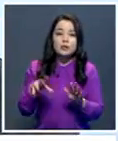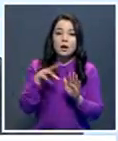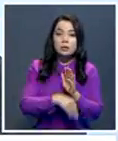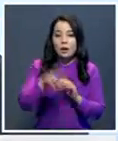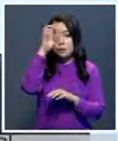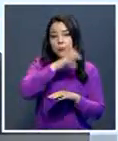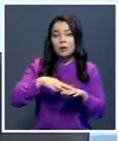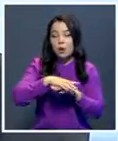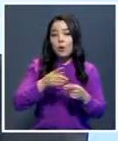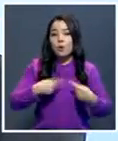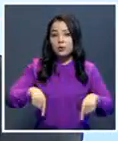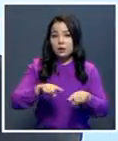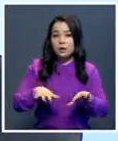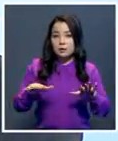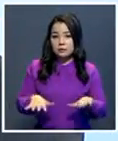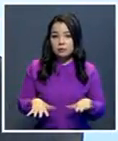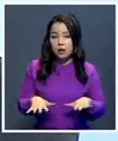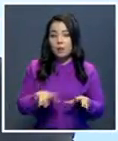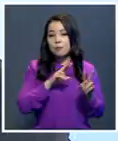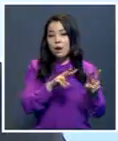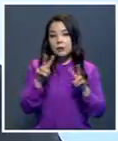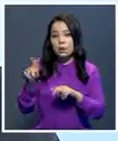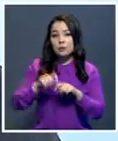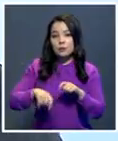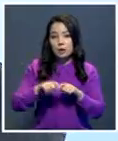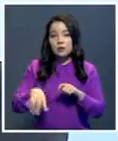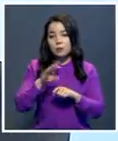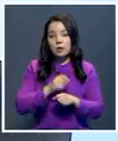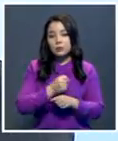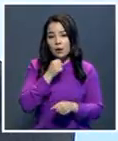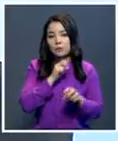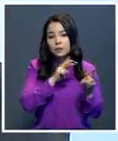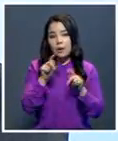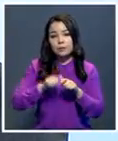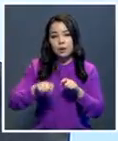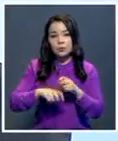мемлекеттік органдардың бақылау құзыреттерін күшейту туралы нормалар отырдық.